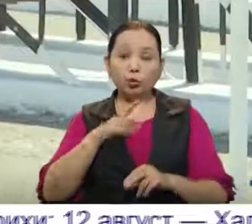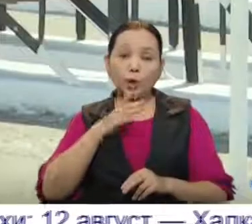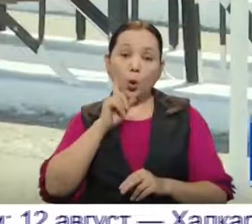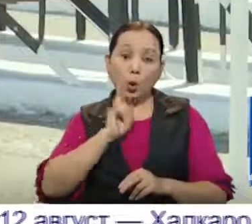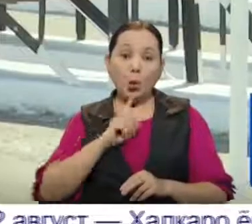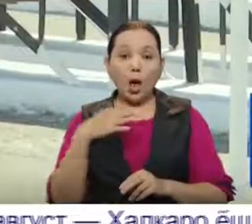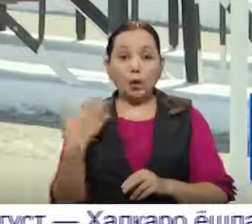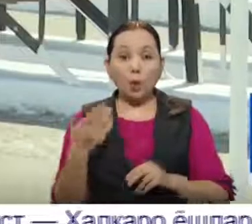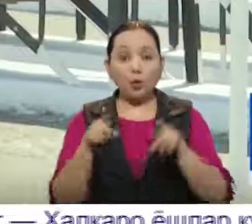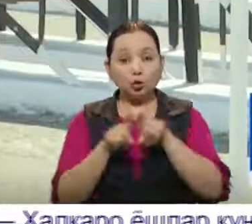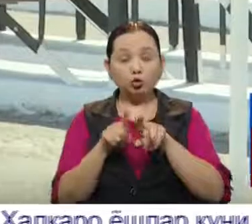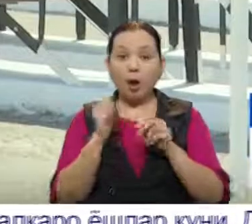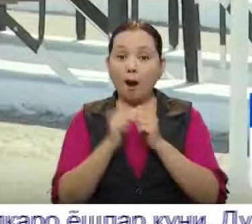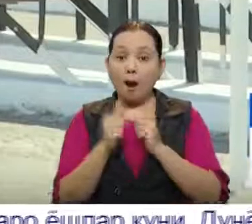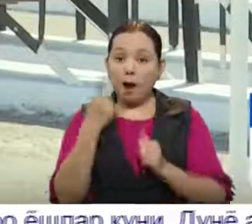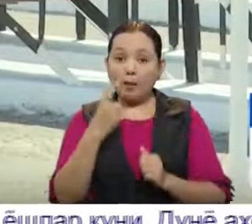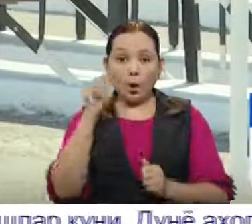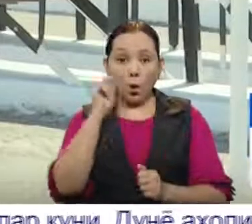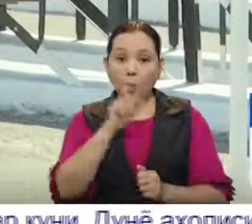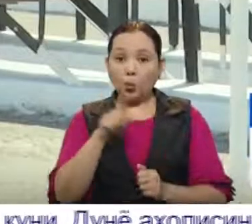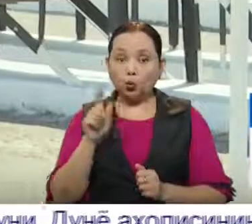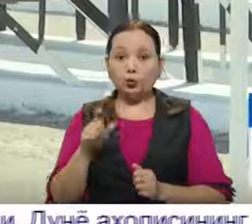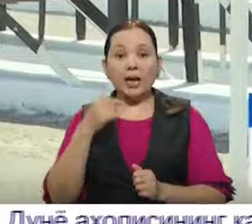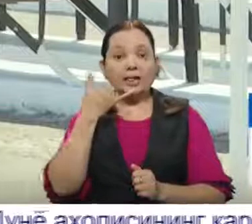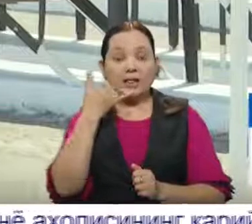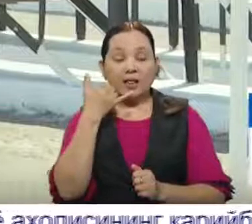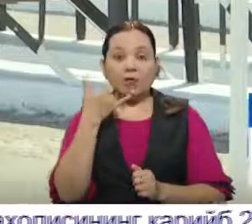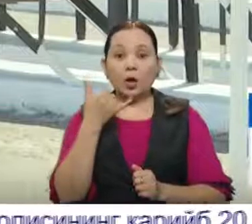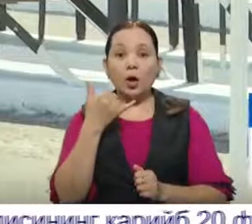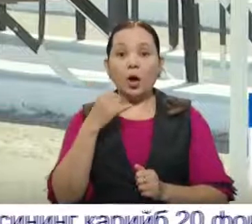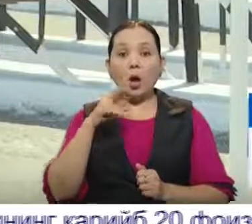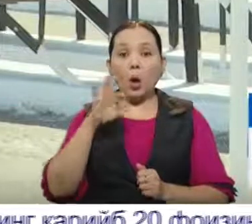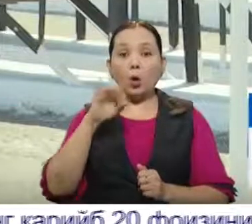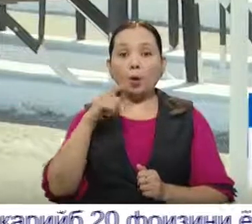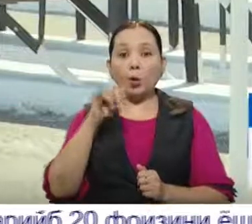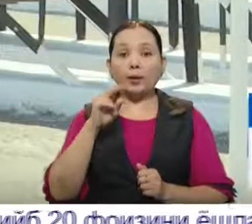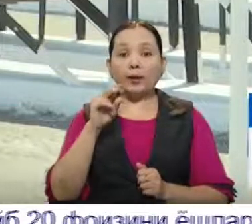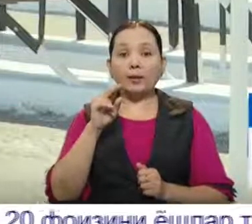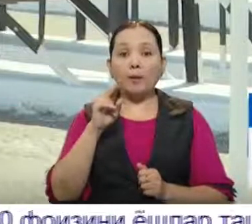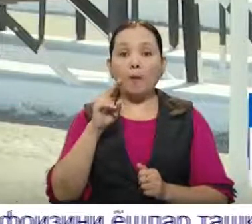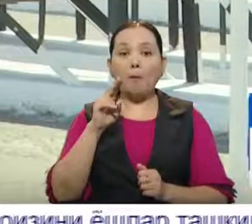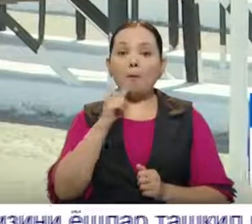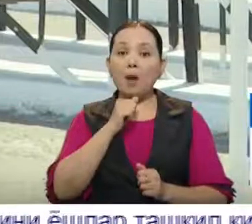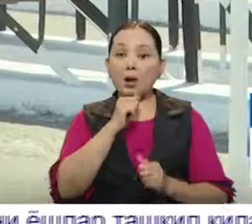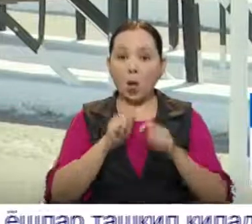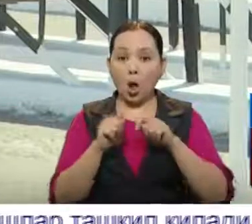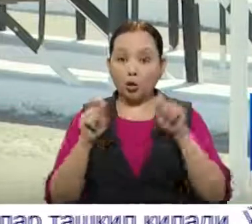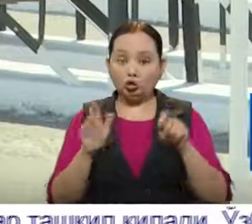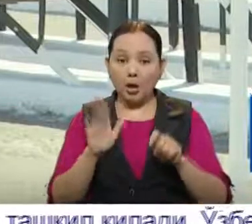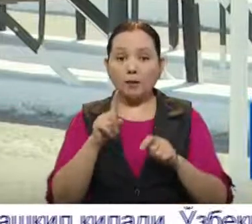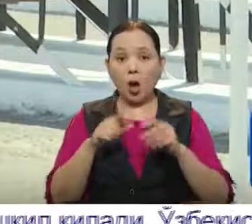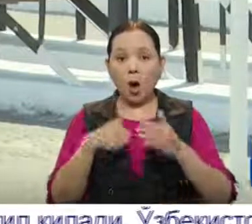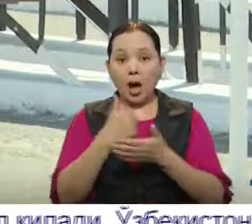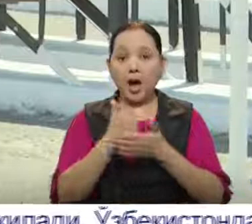tomoni shundaki, har bir o'quvchiga telefoniga login parol ochiladi. Shu login parol